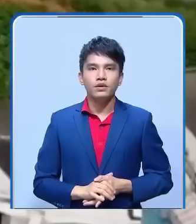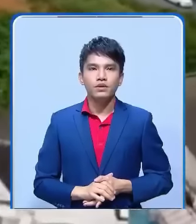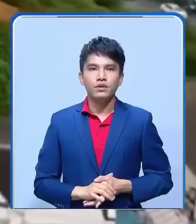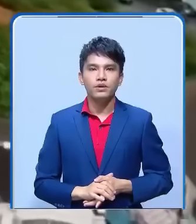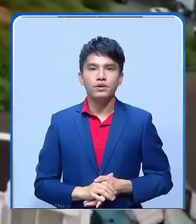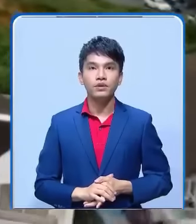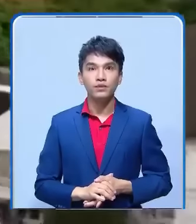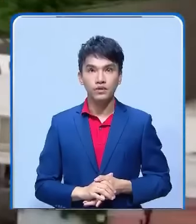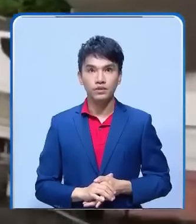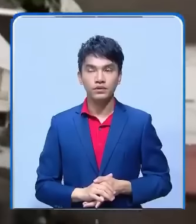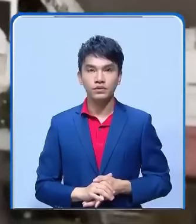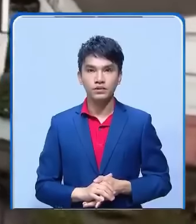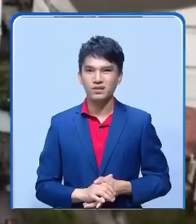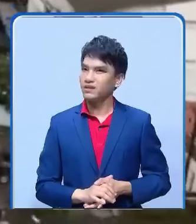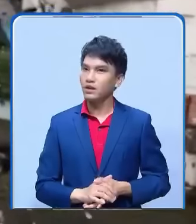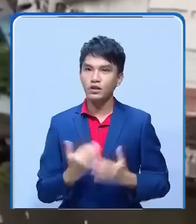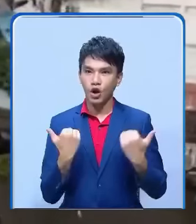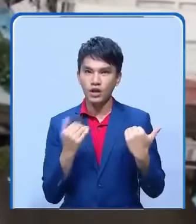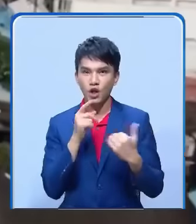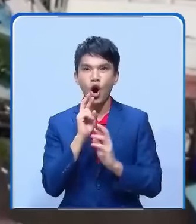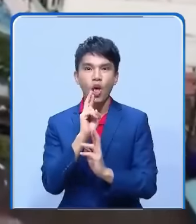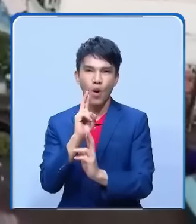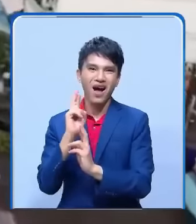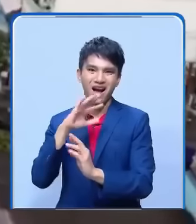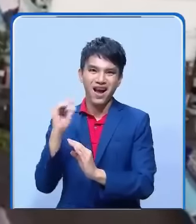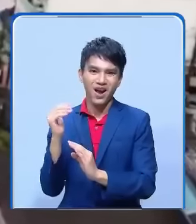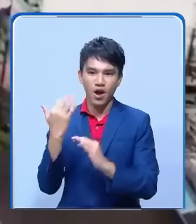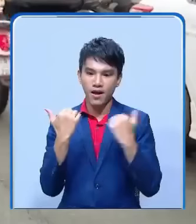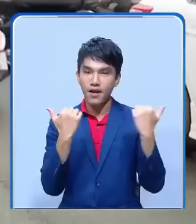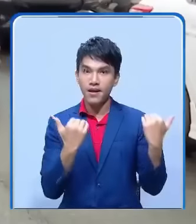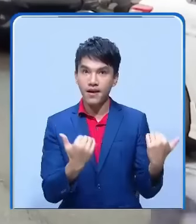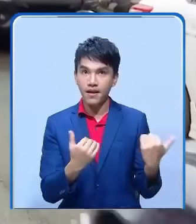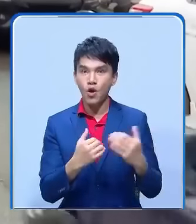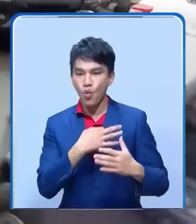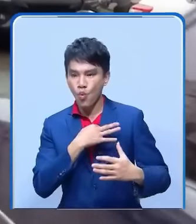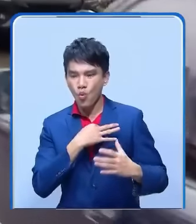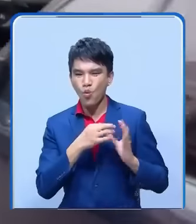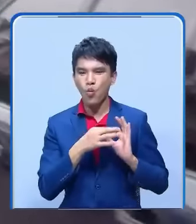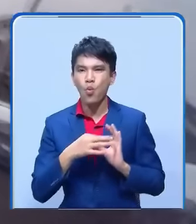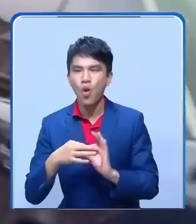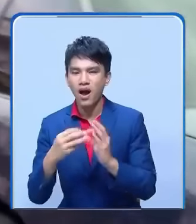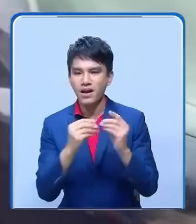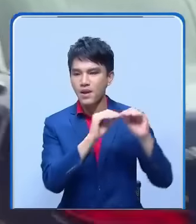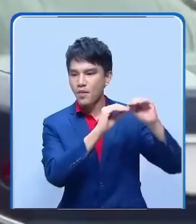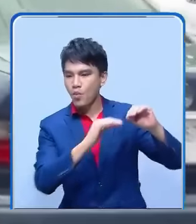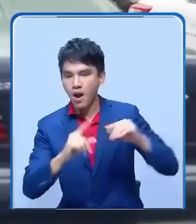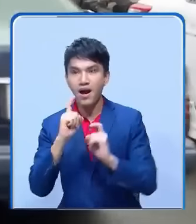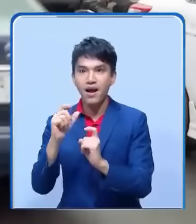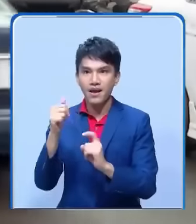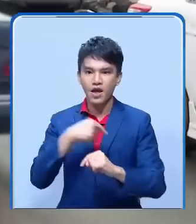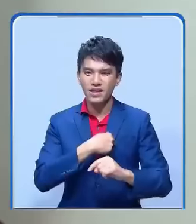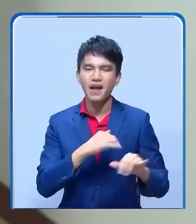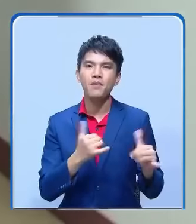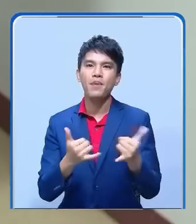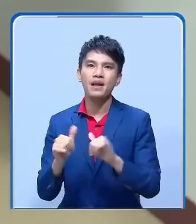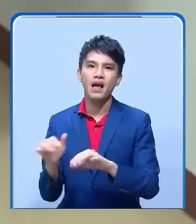นี่ค่ะ ยังคงต้องเฝ้าระวัง หลายหลังนะคะที่ยังอยู่ในจุดเสี่ยงแล้วก็กังวลว่าเดี๋ยวถ้าดินไหลมาจะอันตรายได้ถ้าไม่มั่นใจอพยพเลยนะคะเ